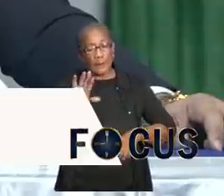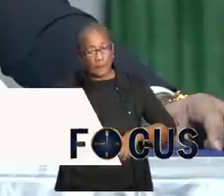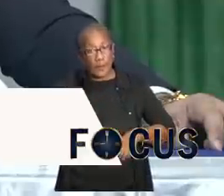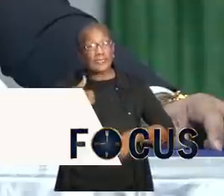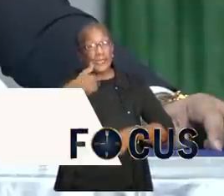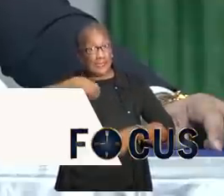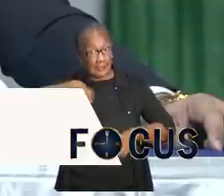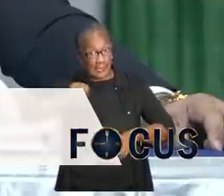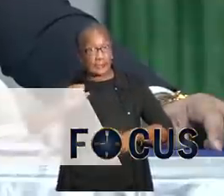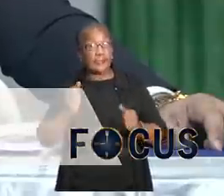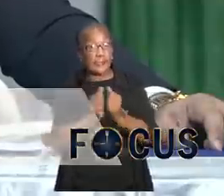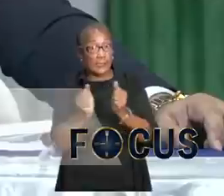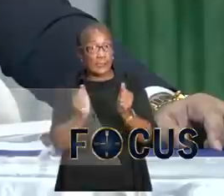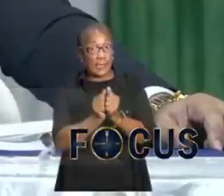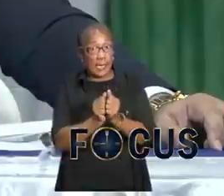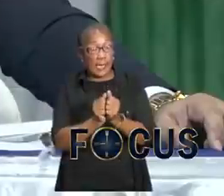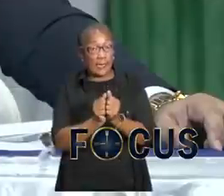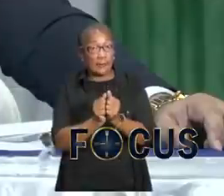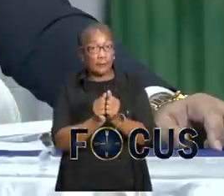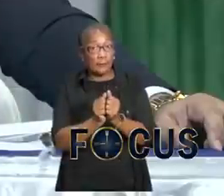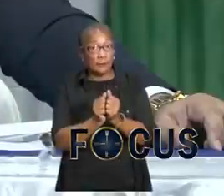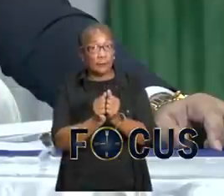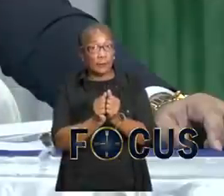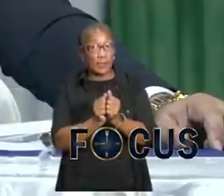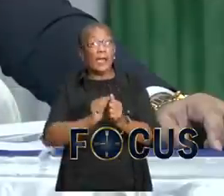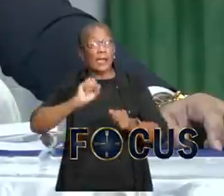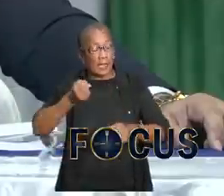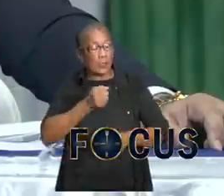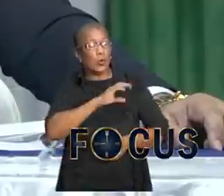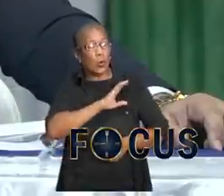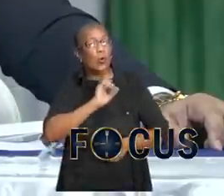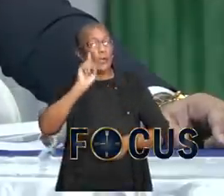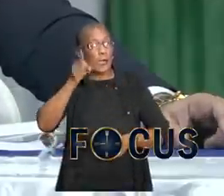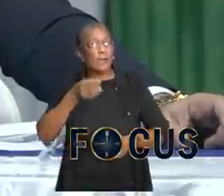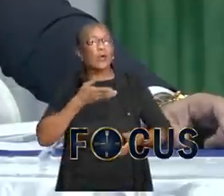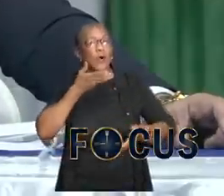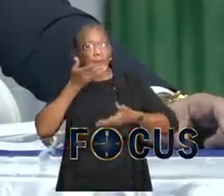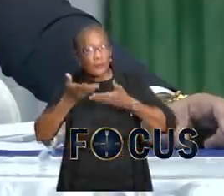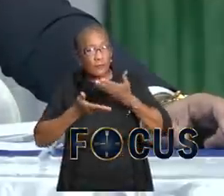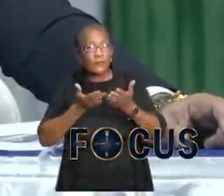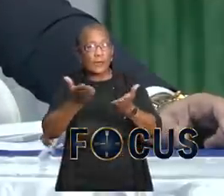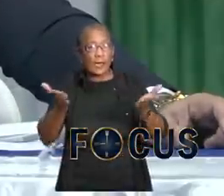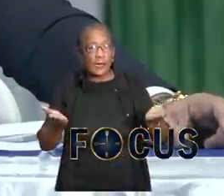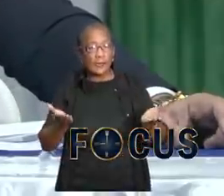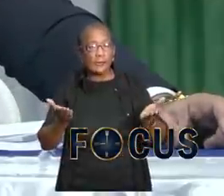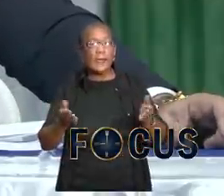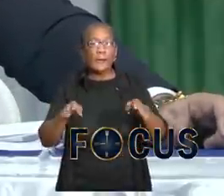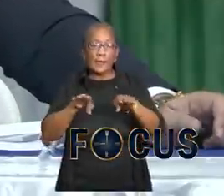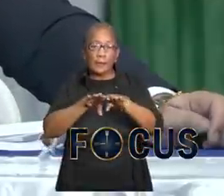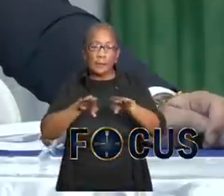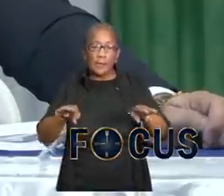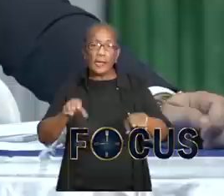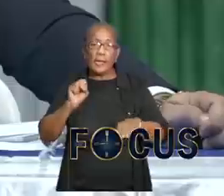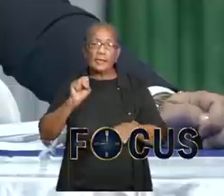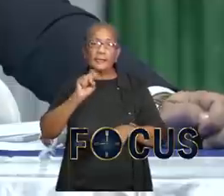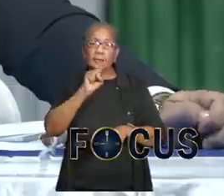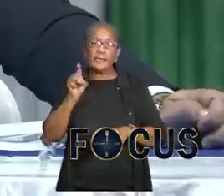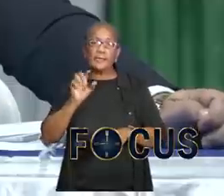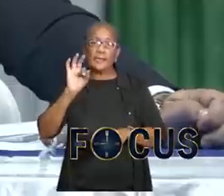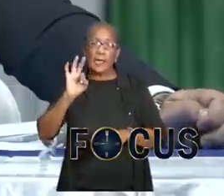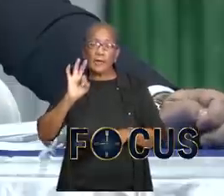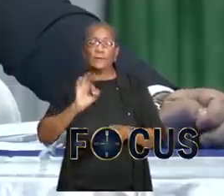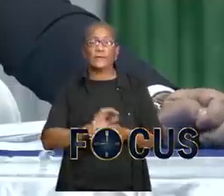die pas op aarde zijn, dat zij dan nog steeds de aanvraag doen via een van onze basiszorgkantoren. Voor